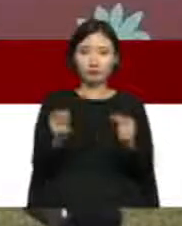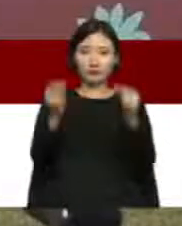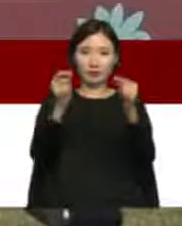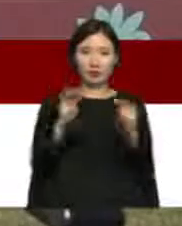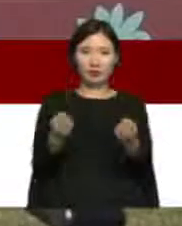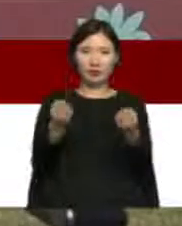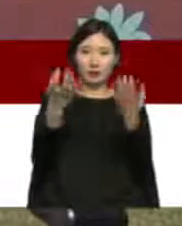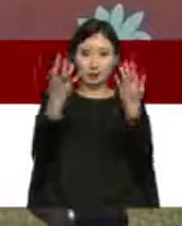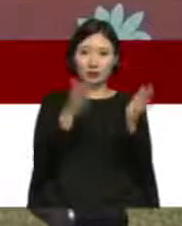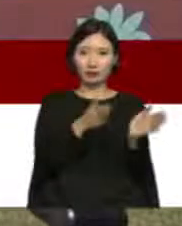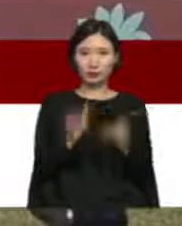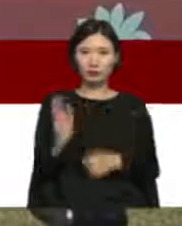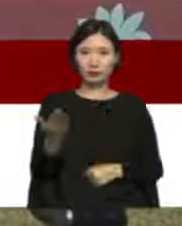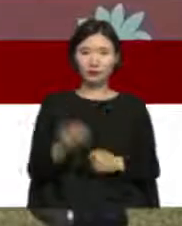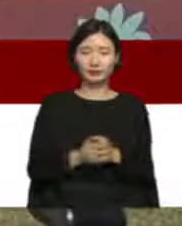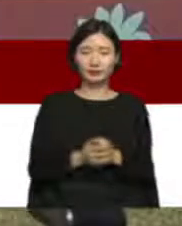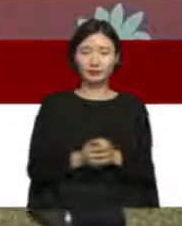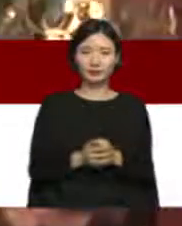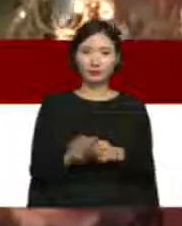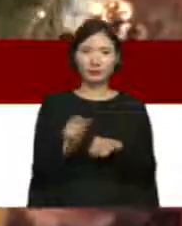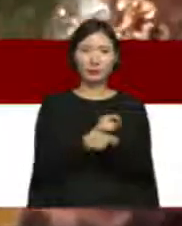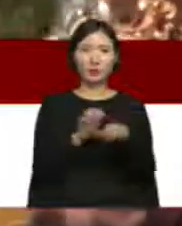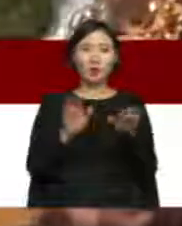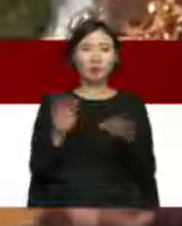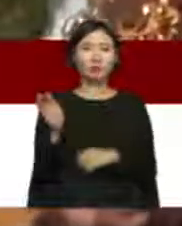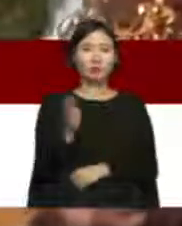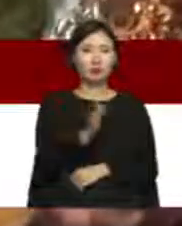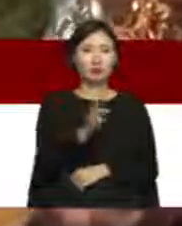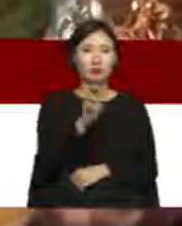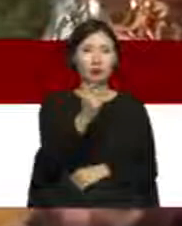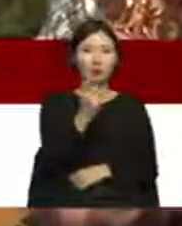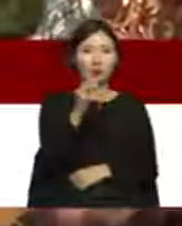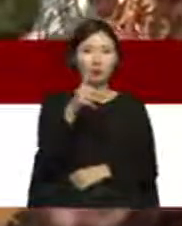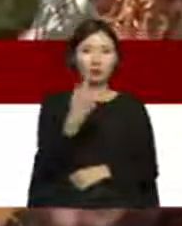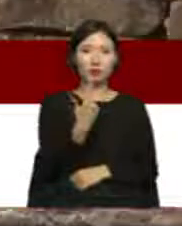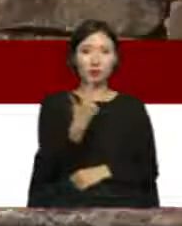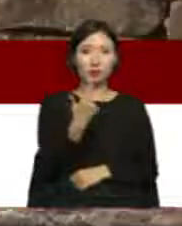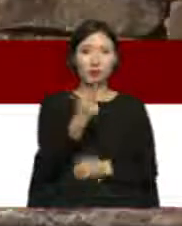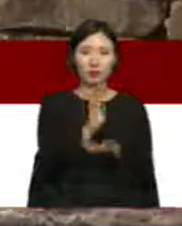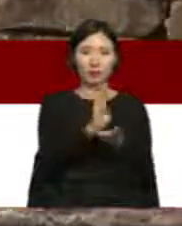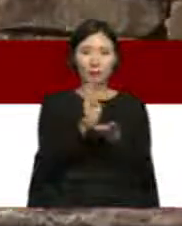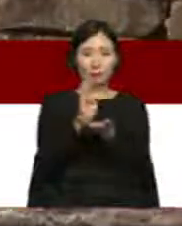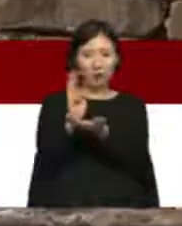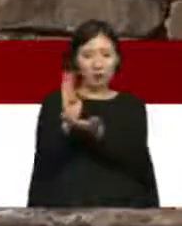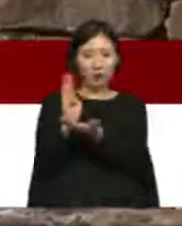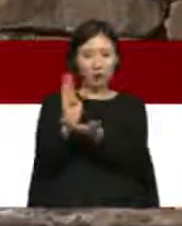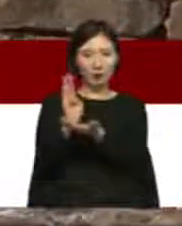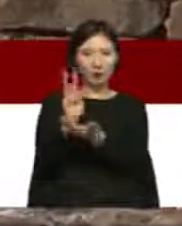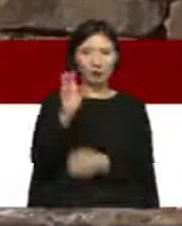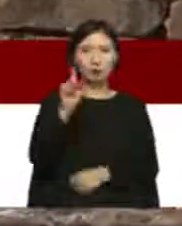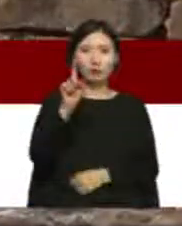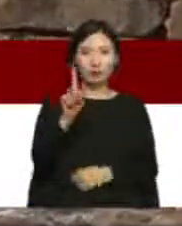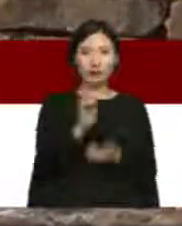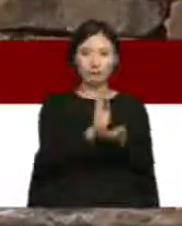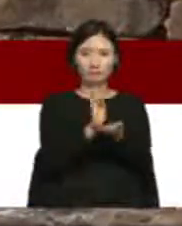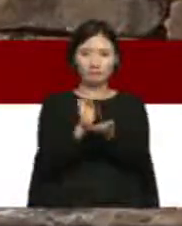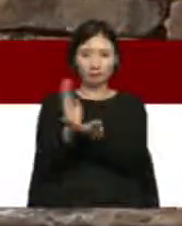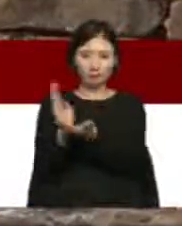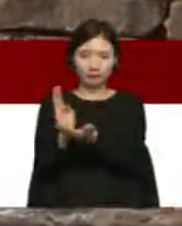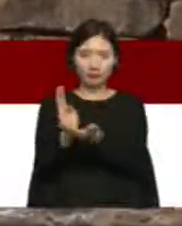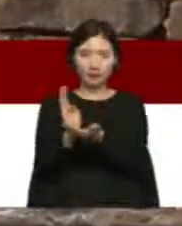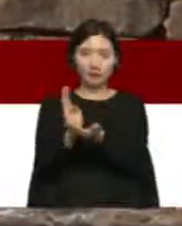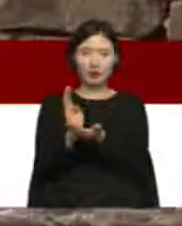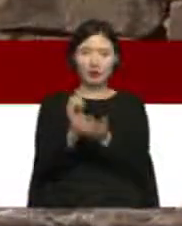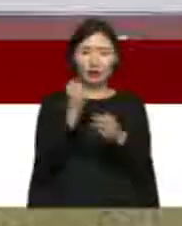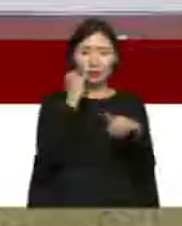이벤트도 마련 됩니다 특히 올해 부터는 몽촌 해자 의 황포돛배 21 척을 떼어 한성 백제의